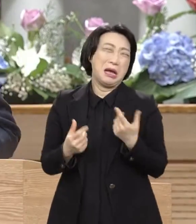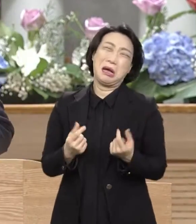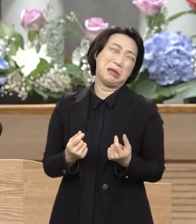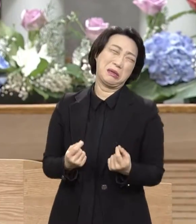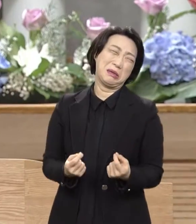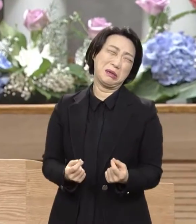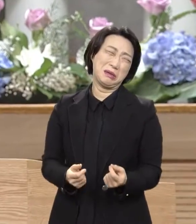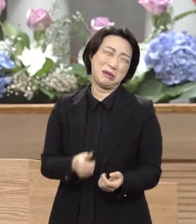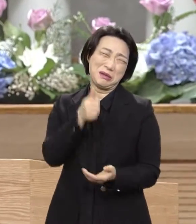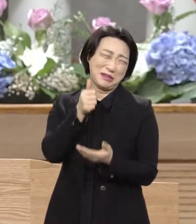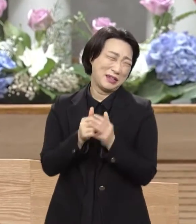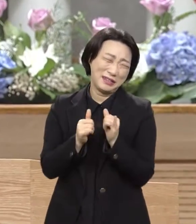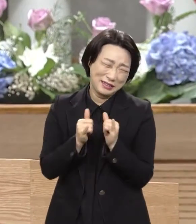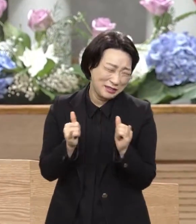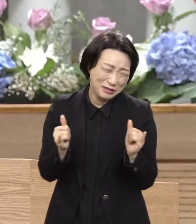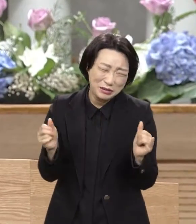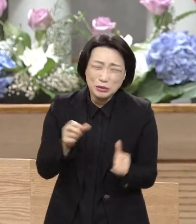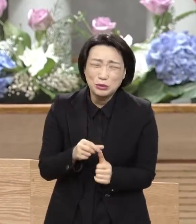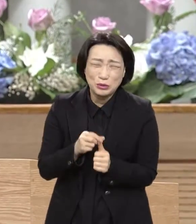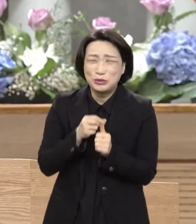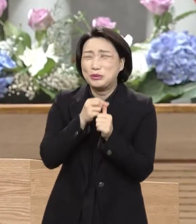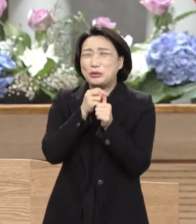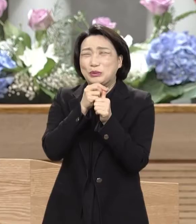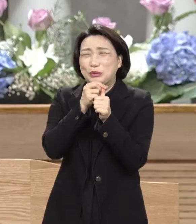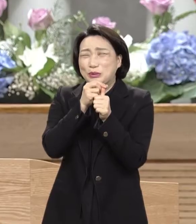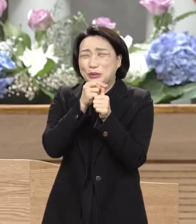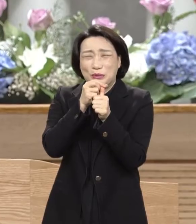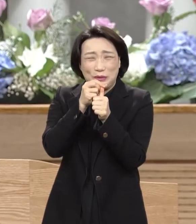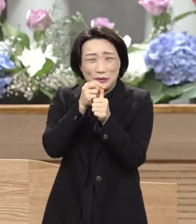같은 죄인